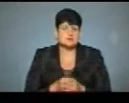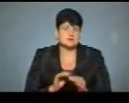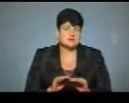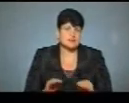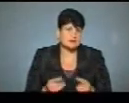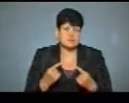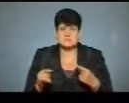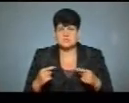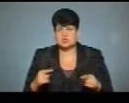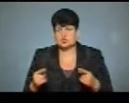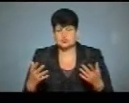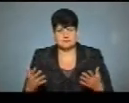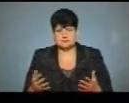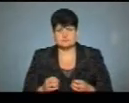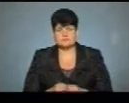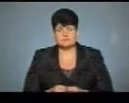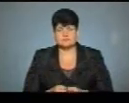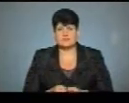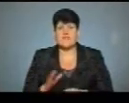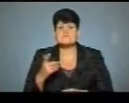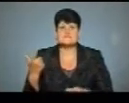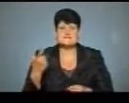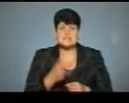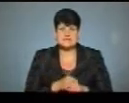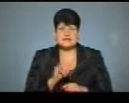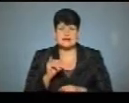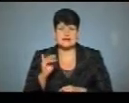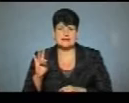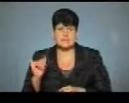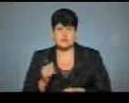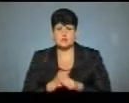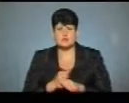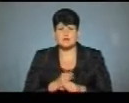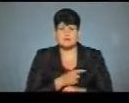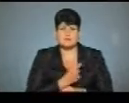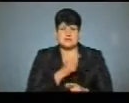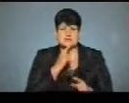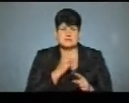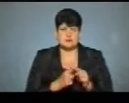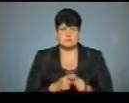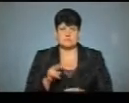з якимись реакціями на вакцину. Вакцинацію Інні Литюк проводить медсестра Павліна Чернецька.